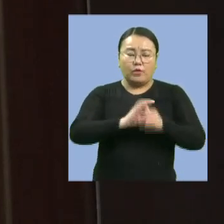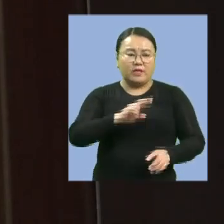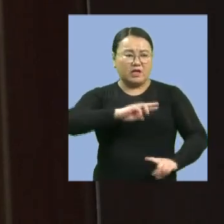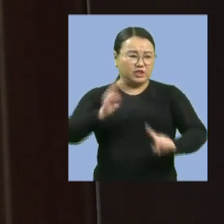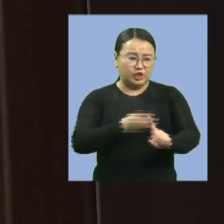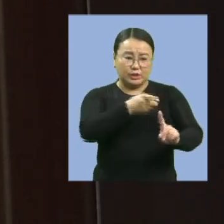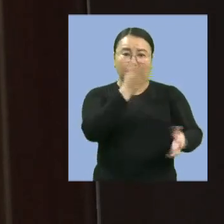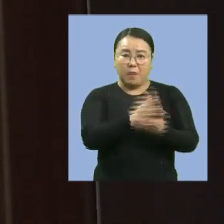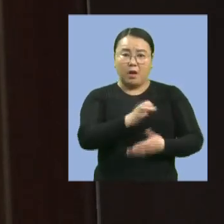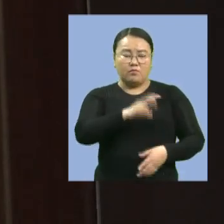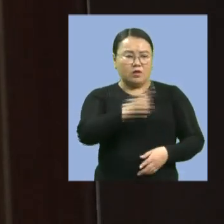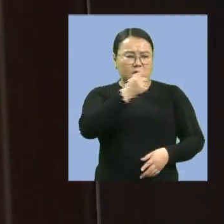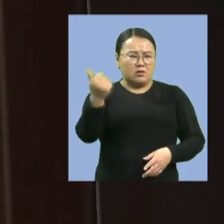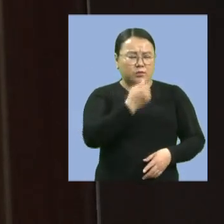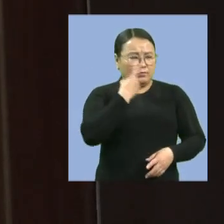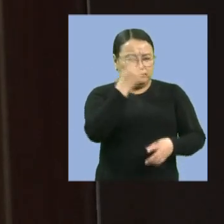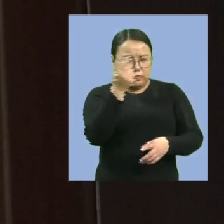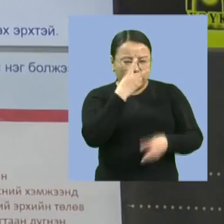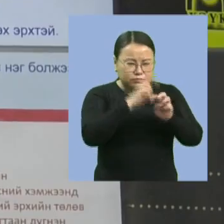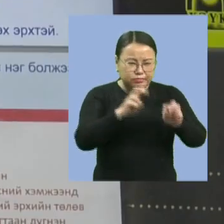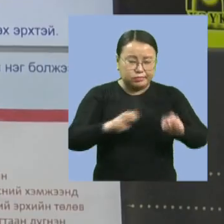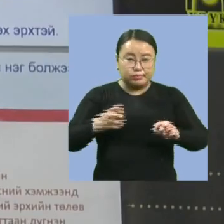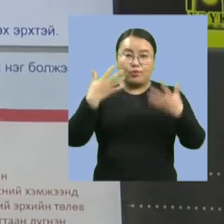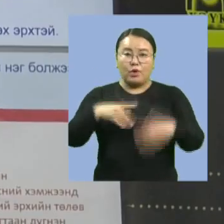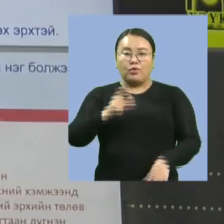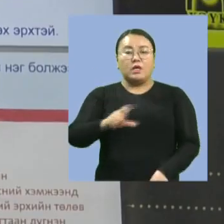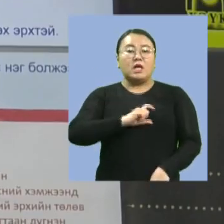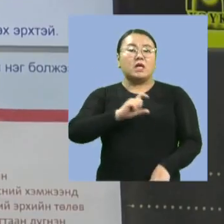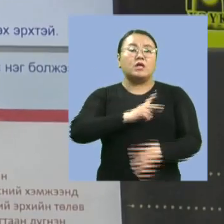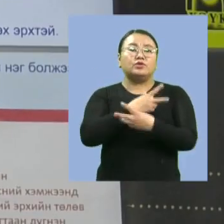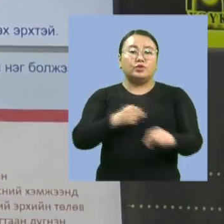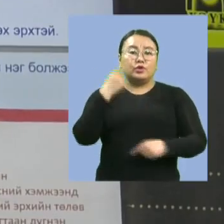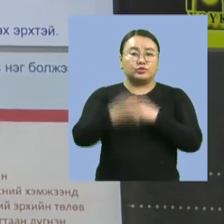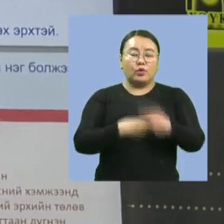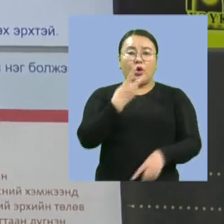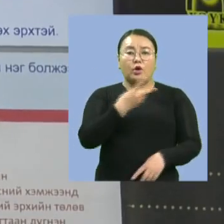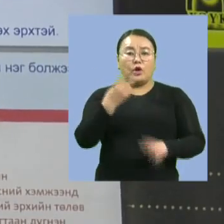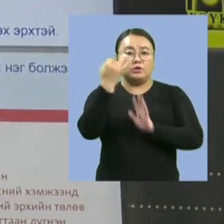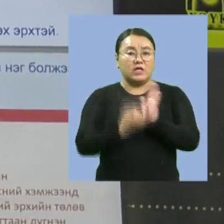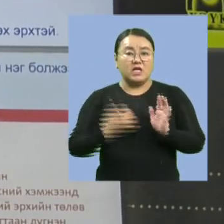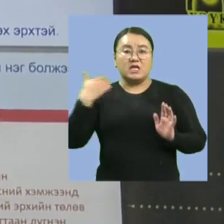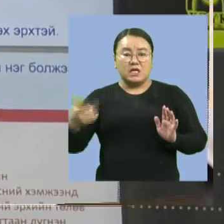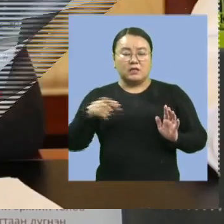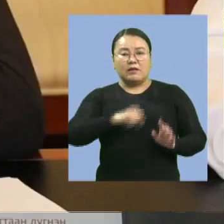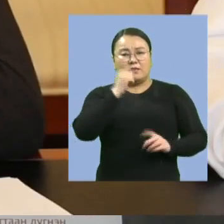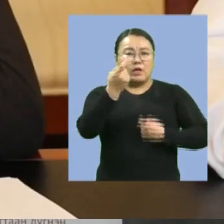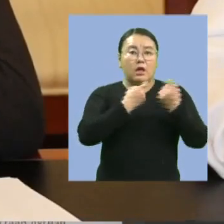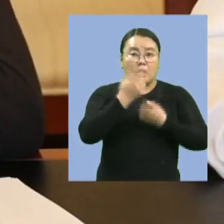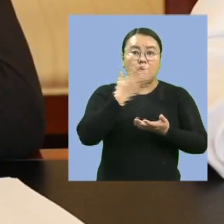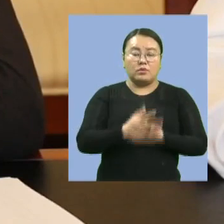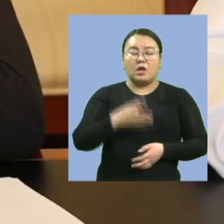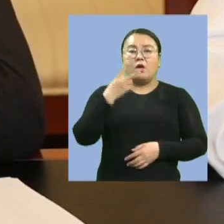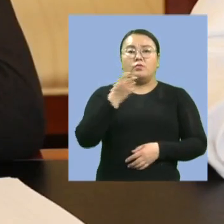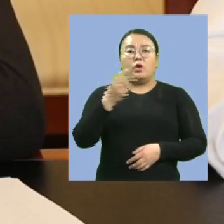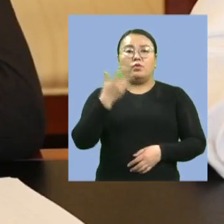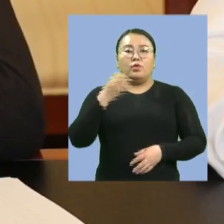оноосон хэрэгүүдийг нэг бүрчлэн судалж ажилласан. Хүний эрх эрхчлөөний байдлын талаар 22 дахь илтгэлтэй дээрх асуудлыг хүндсэн. Энэ жил